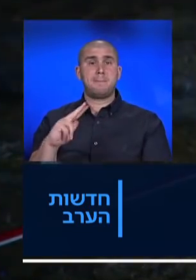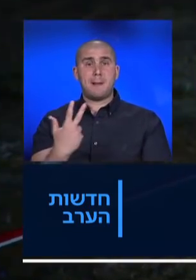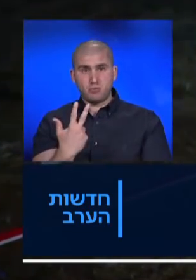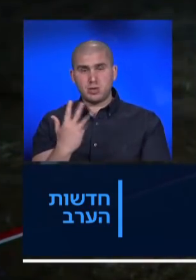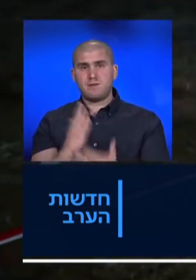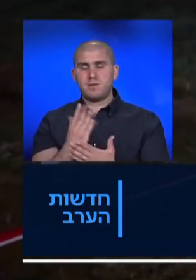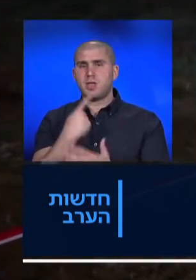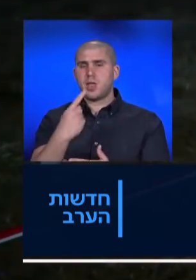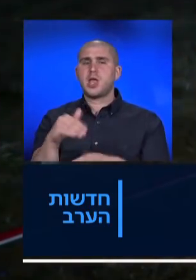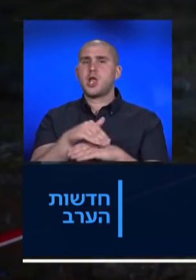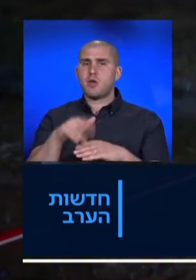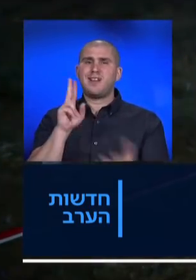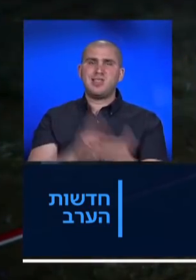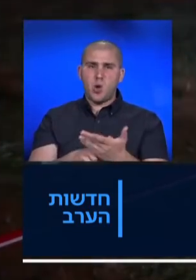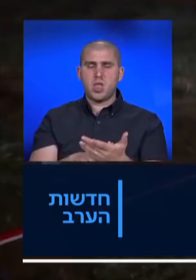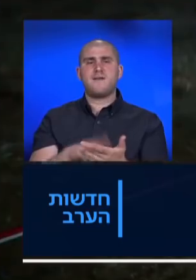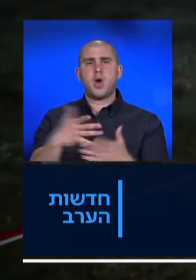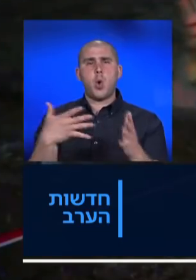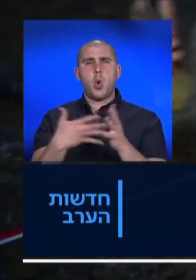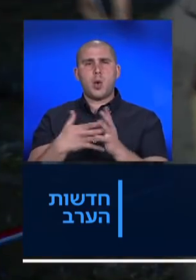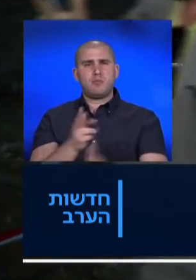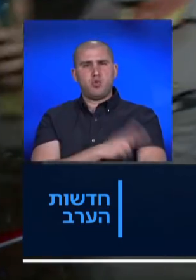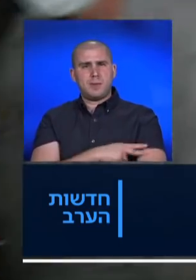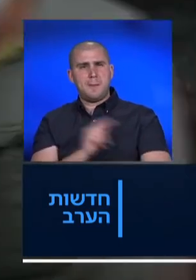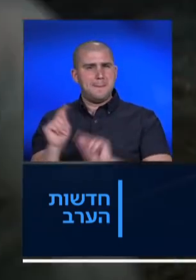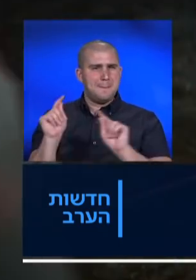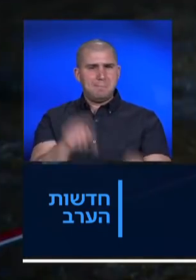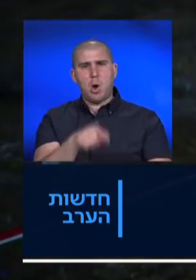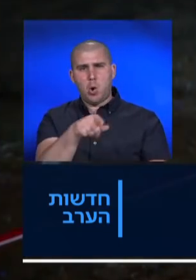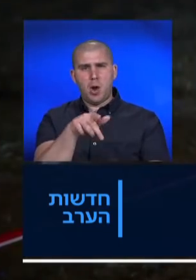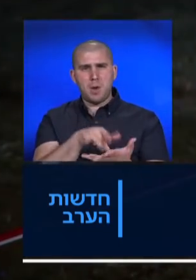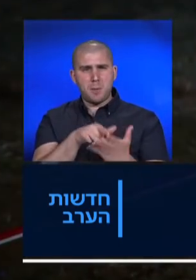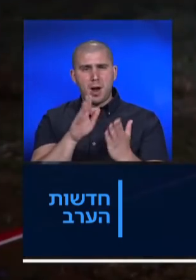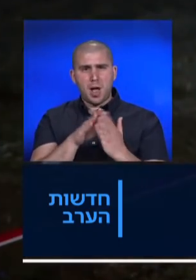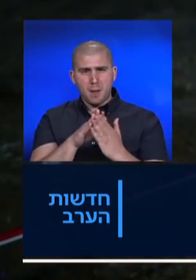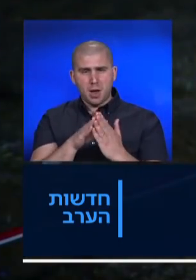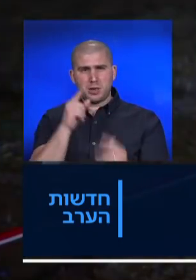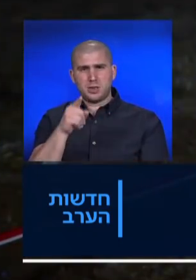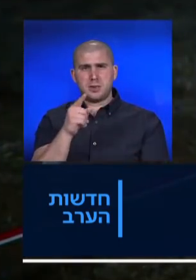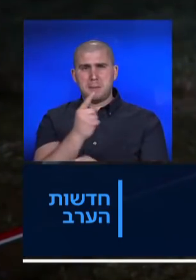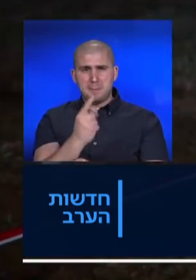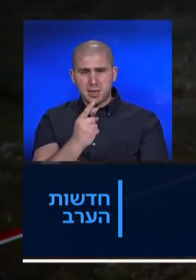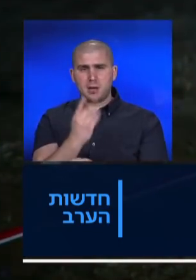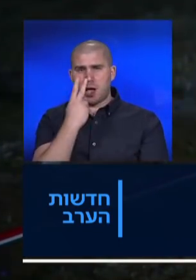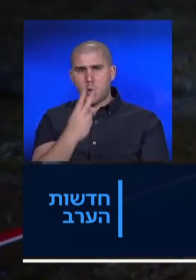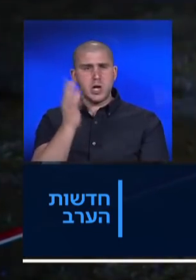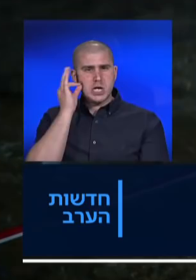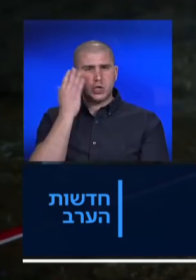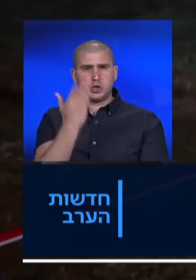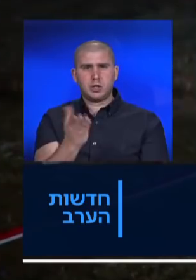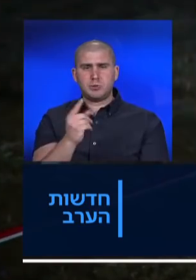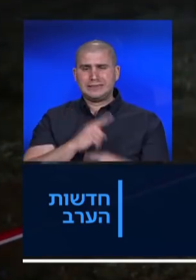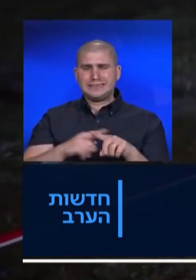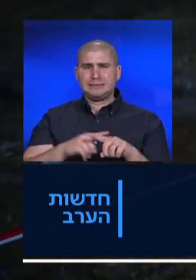כתובת נכונה, והחוקרים, השוטרים שמגיעים כאן לבית בבת ים מוצאים את האישה כאמור עם סימני